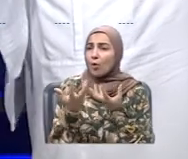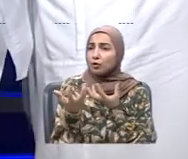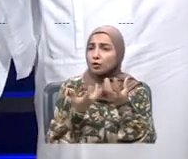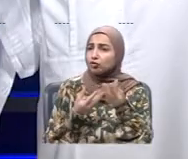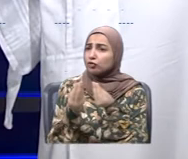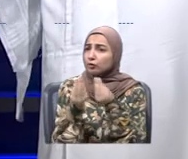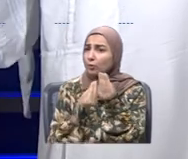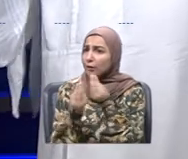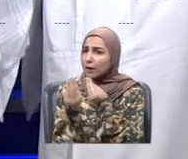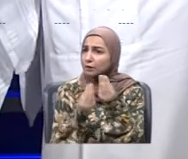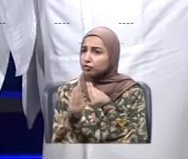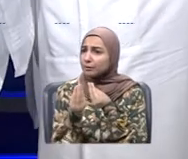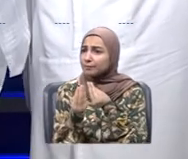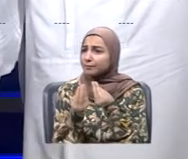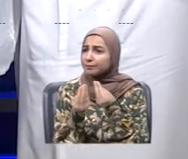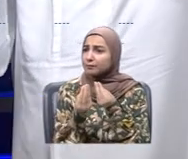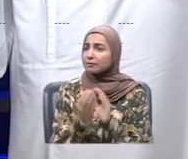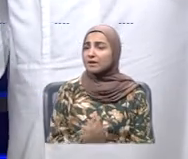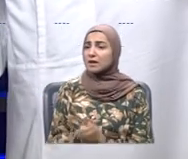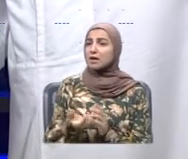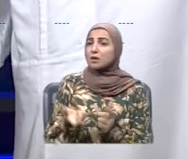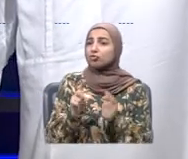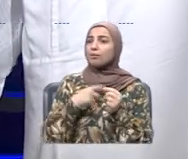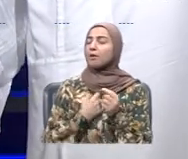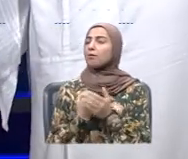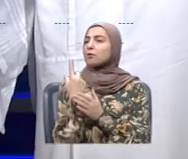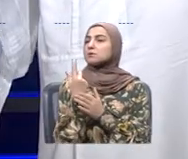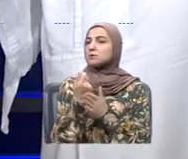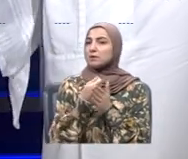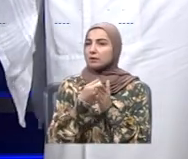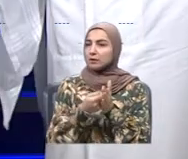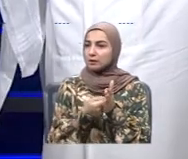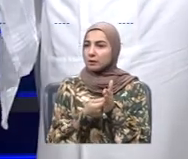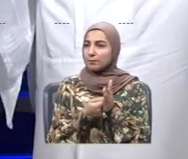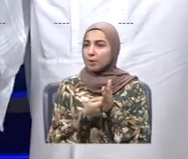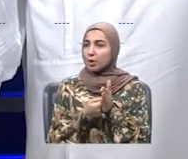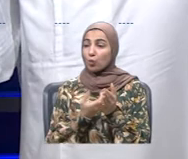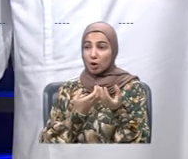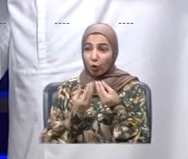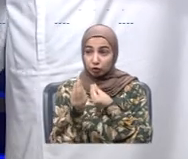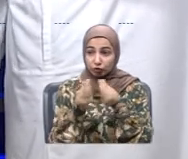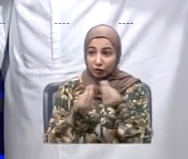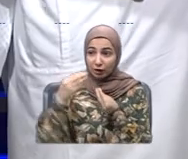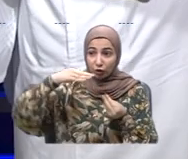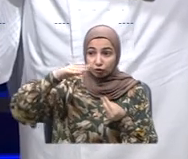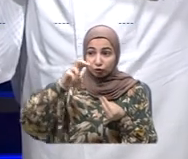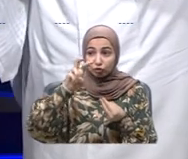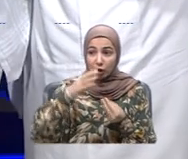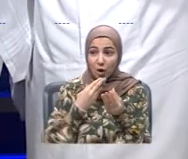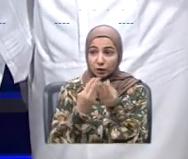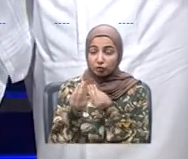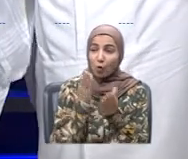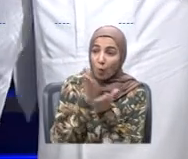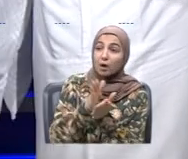فيها الكاتب عن تجربته الخاصة، وهي أيضا حجة واقعية يستقيها من